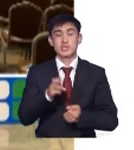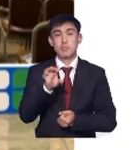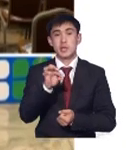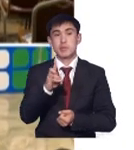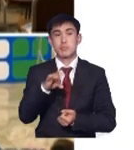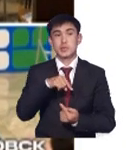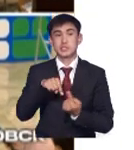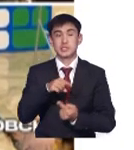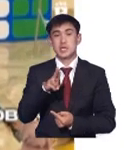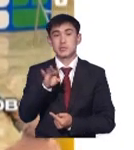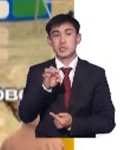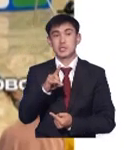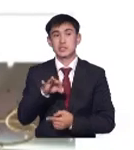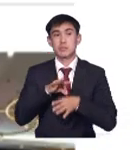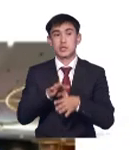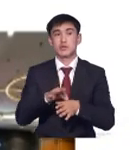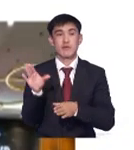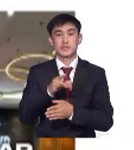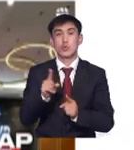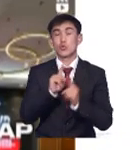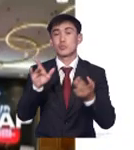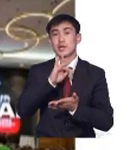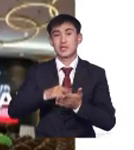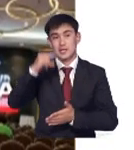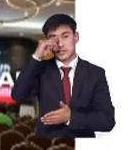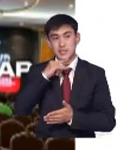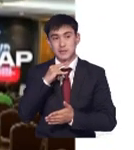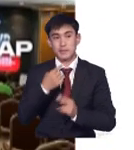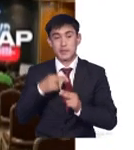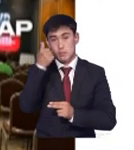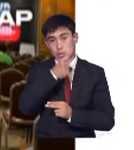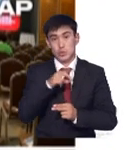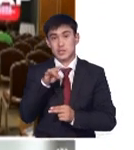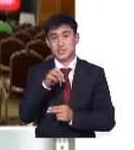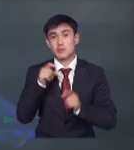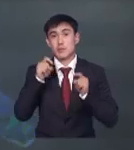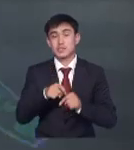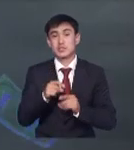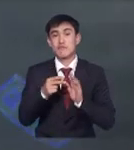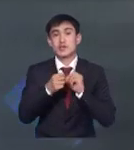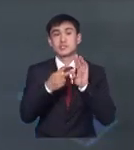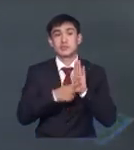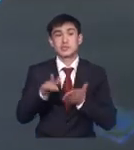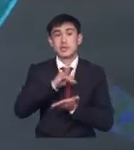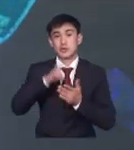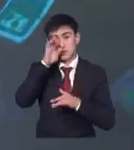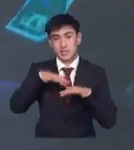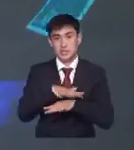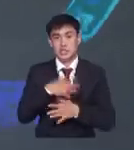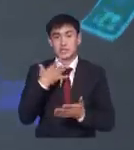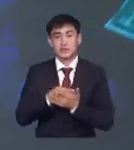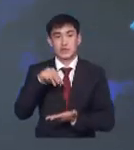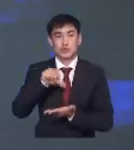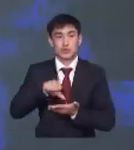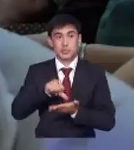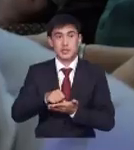бизнес турне Дмитрия Казанцева прошло во всех крупных городах Казахстана в этом году Казанцев посетил 18 городов страны со своим